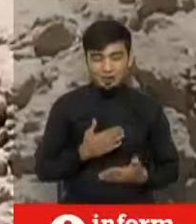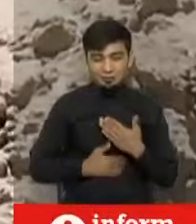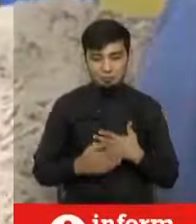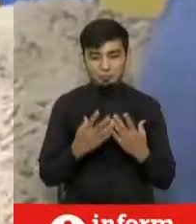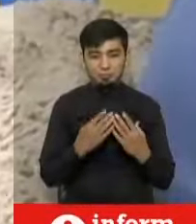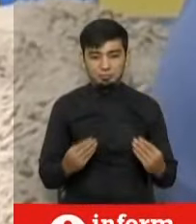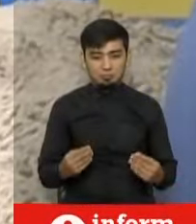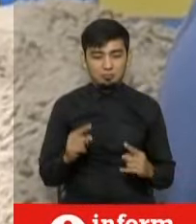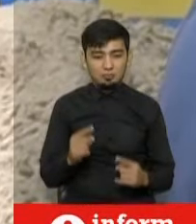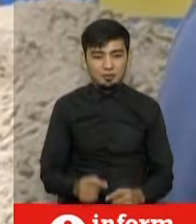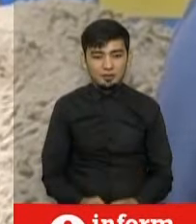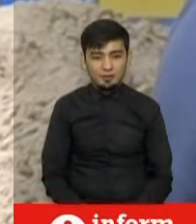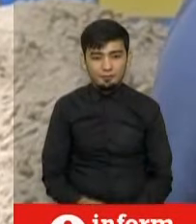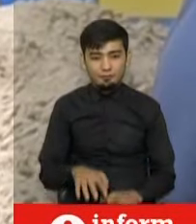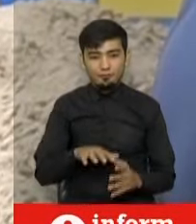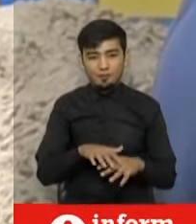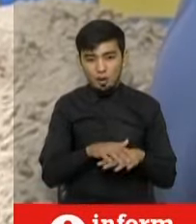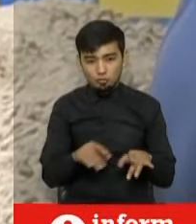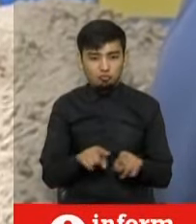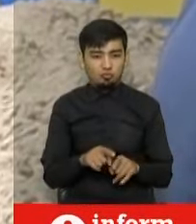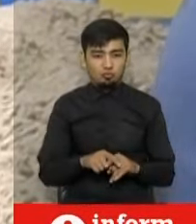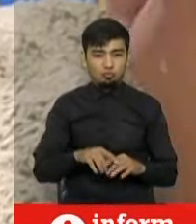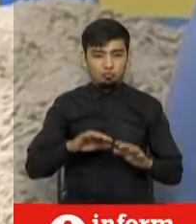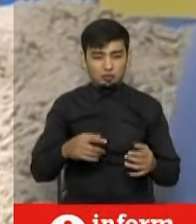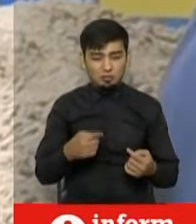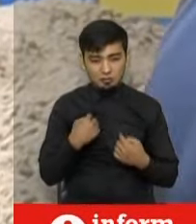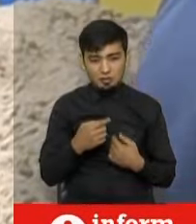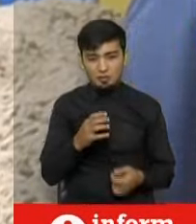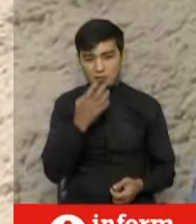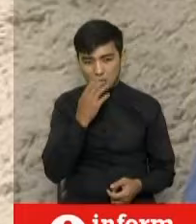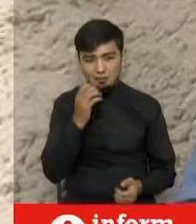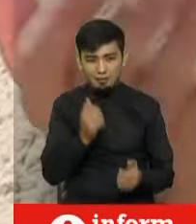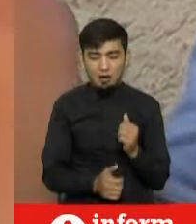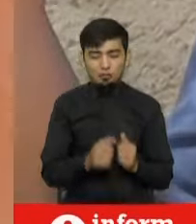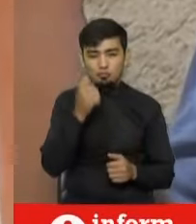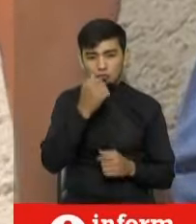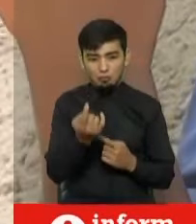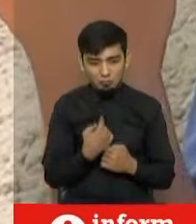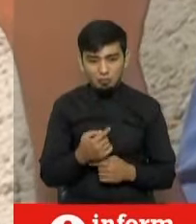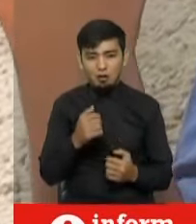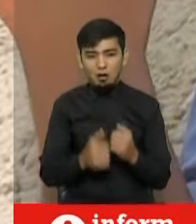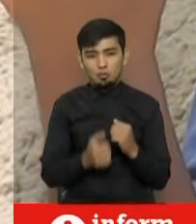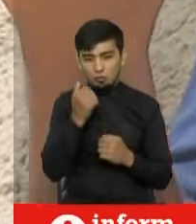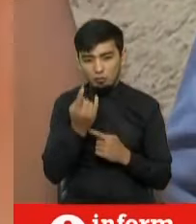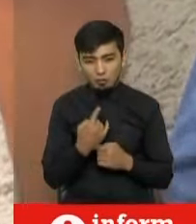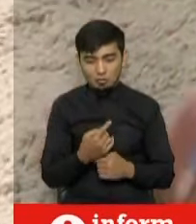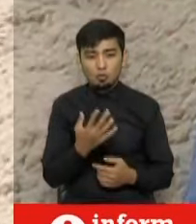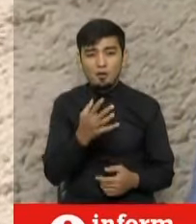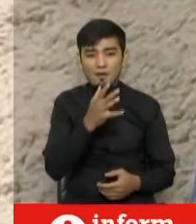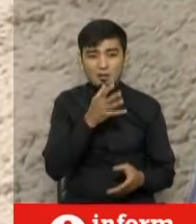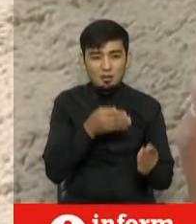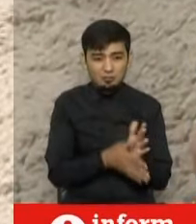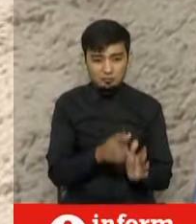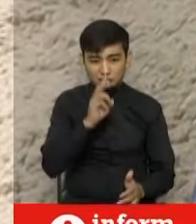басылған. Халықта әбден шаршады қазір, мезі болды қазір. Көп жылдалдайды. Екордыда мына қанша уақыттан бері